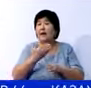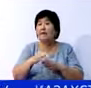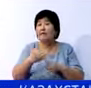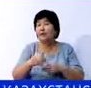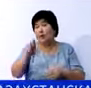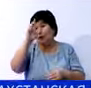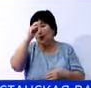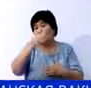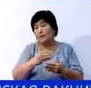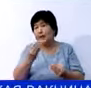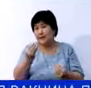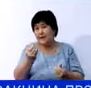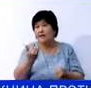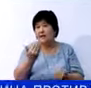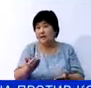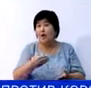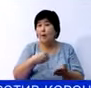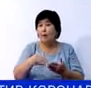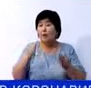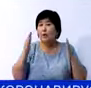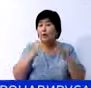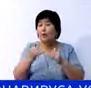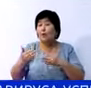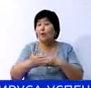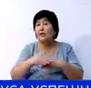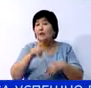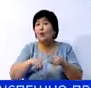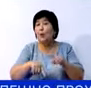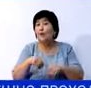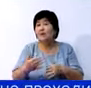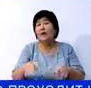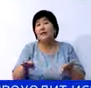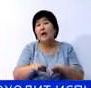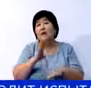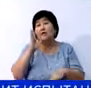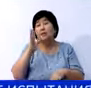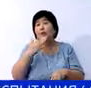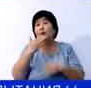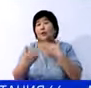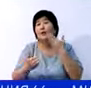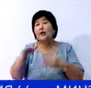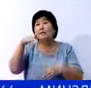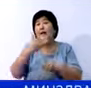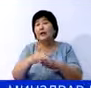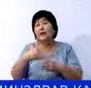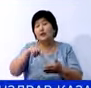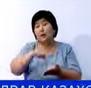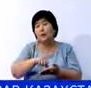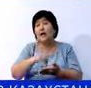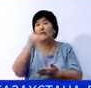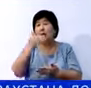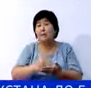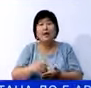по госпрограмме денежные средства покупать жилье у близких родственников. Также будет запрашиваться кредитная история участников